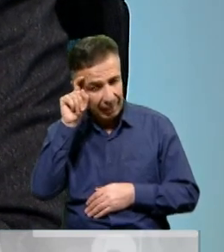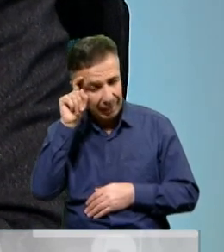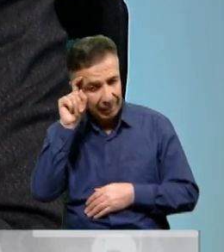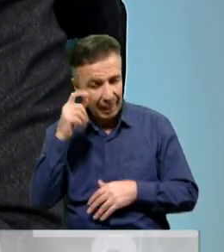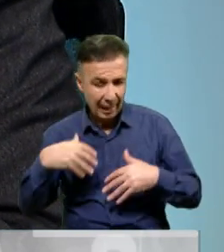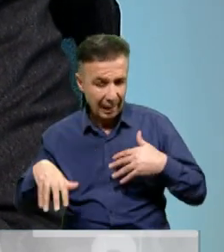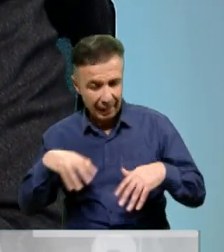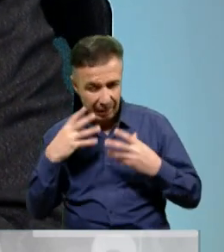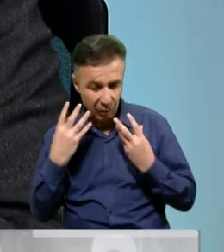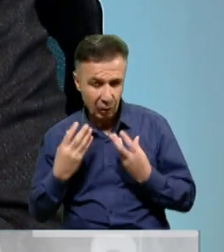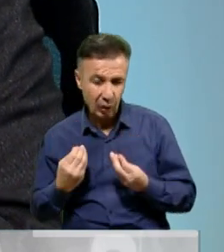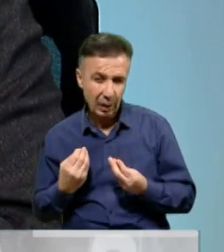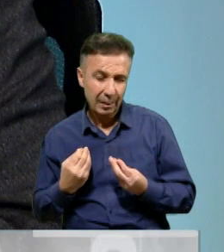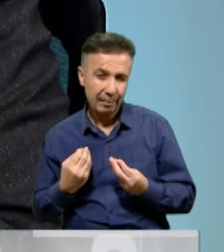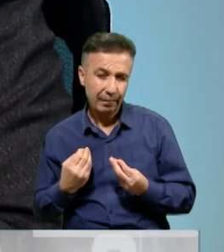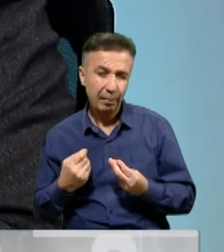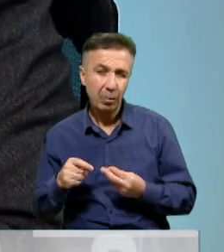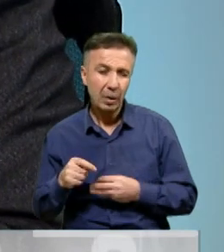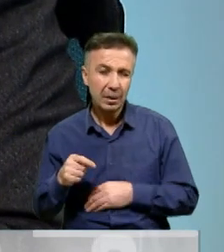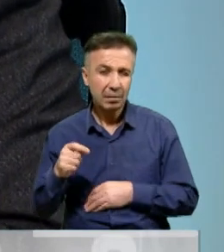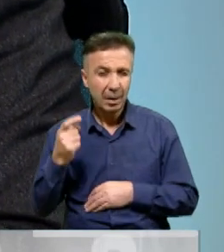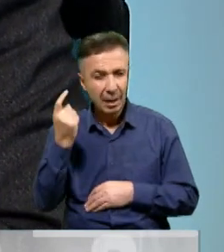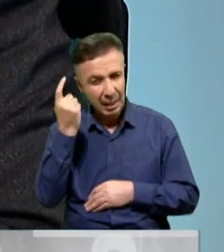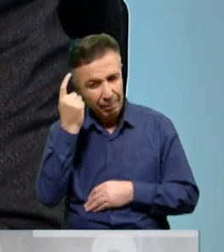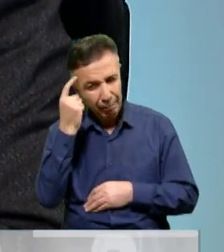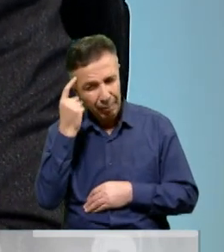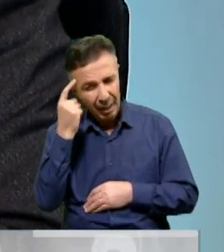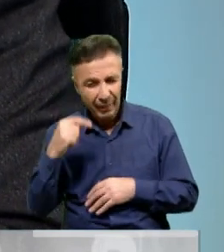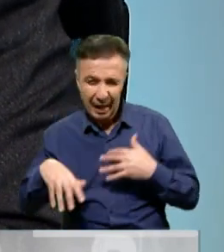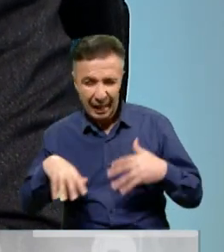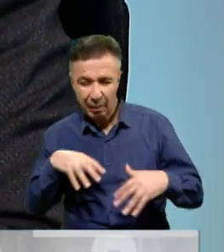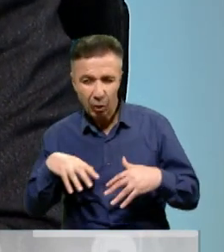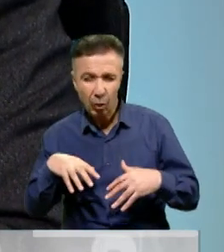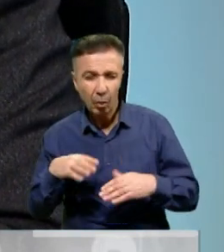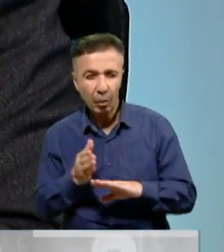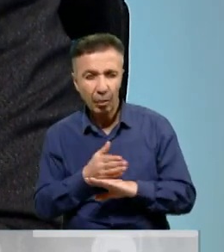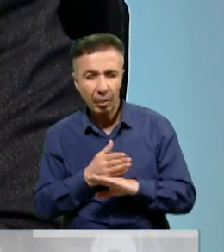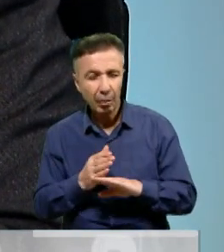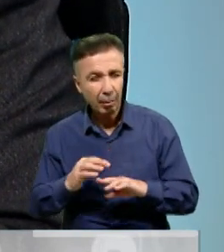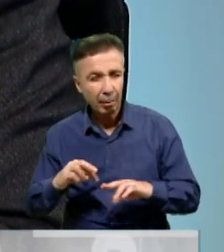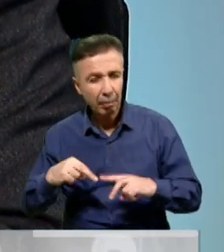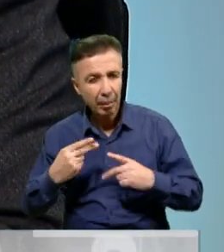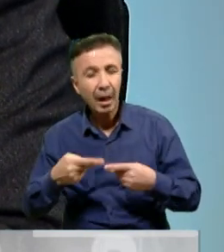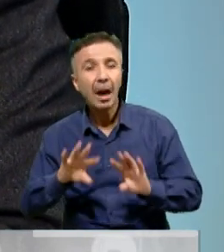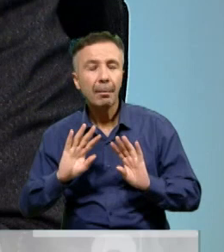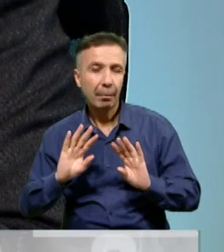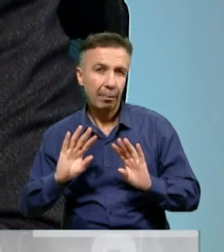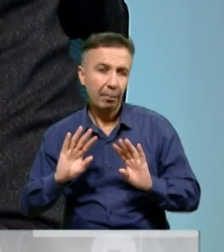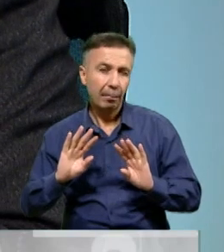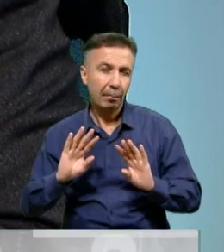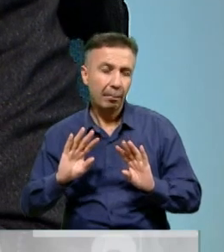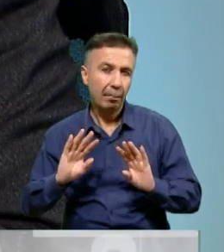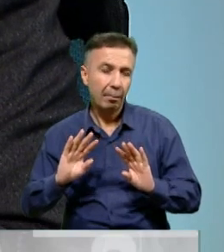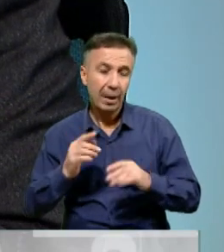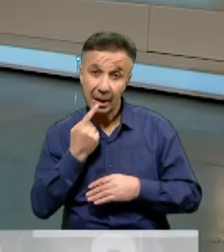ama efendim bu nasıl olsa zihinsel engellidir, onun için bu mirastan faydalanmasın diye bir şey söz konusu